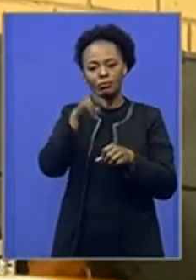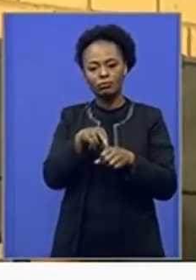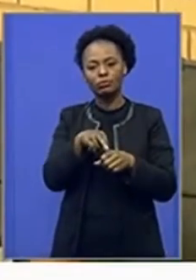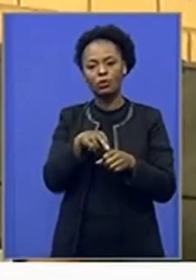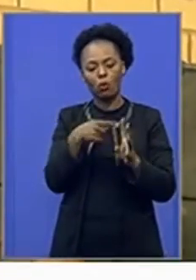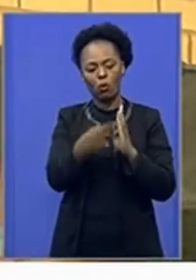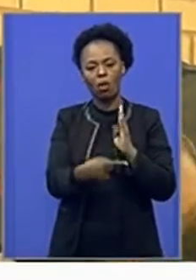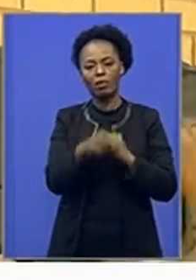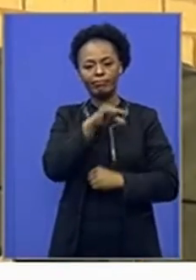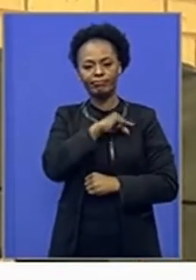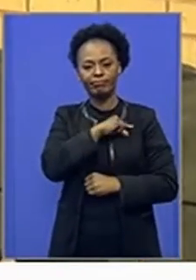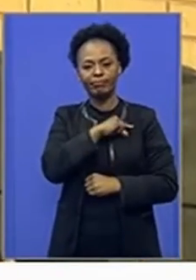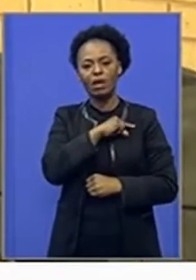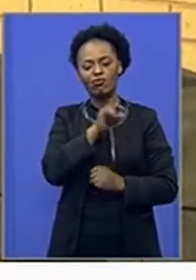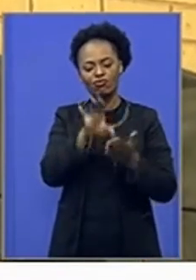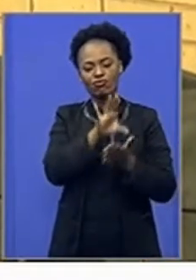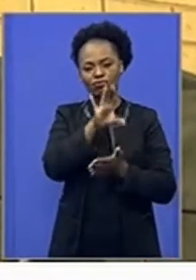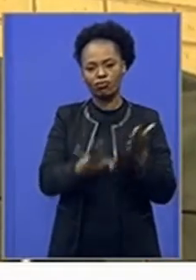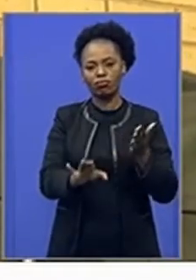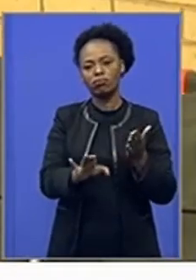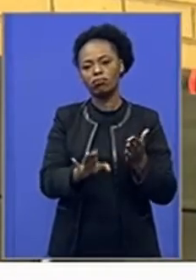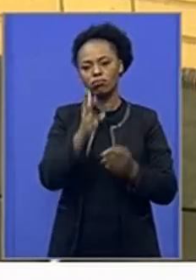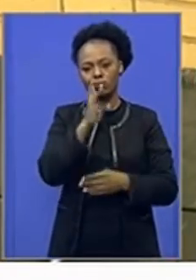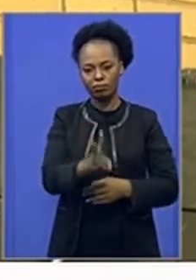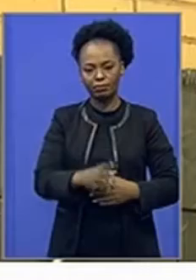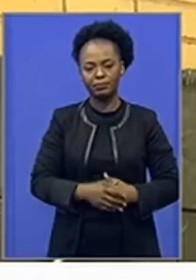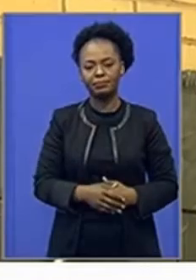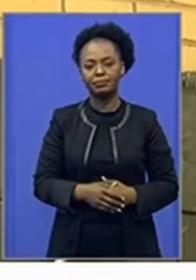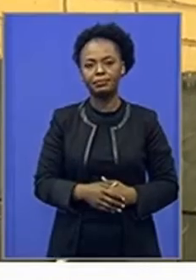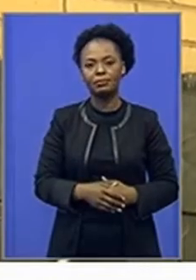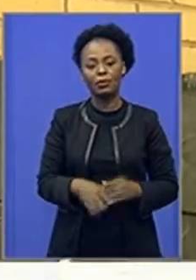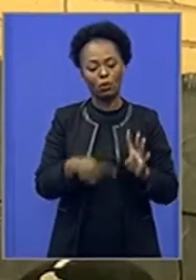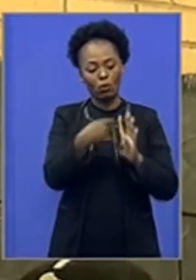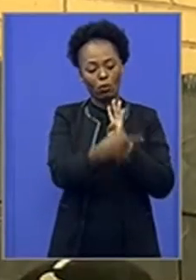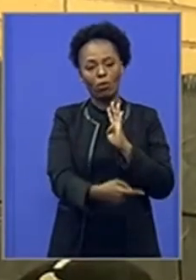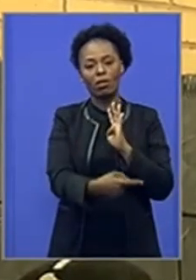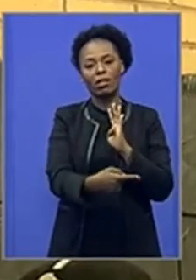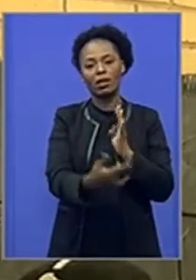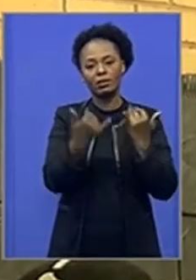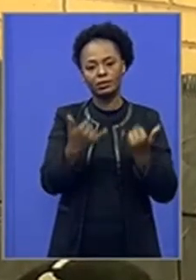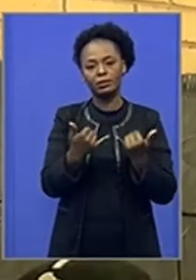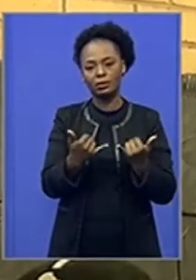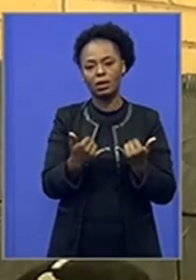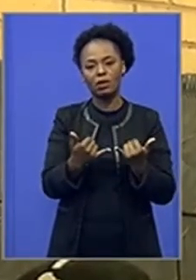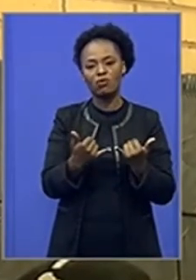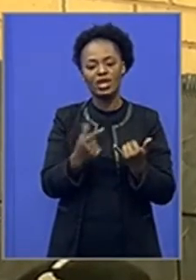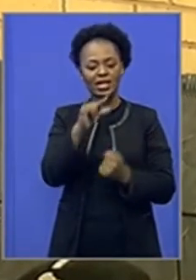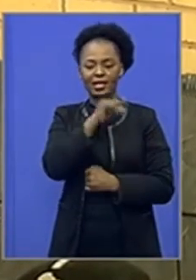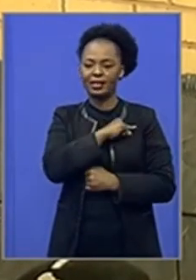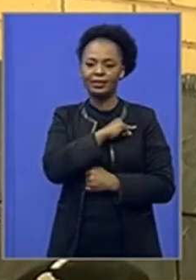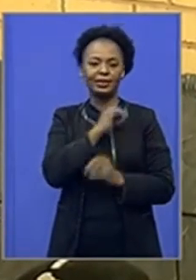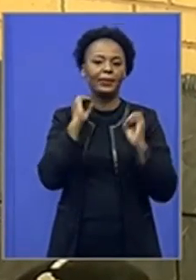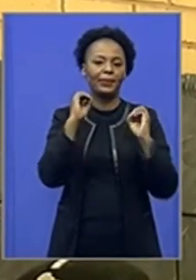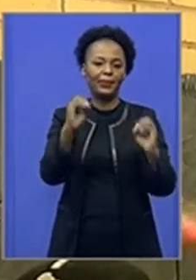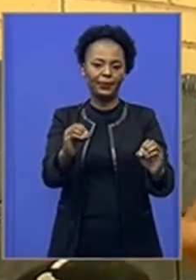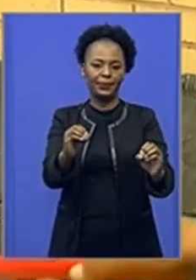the charges leveled against them. All the accused are found not guilty and